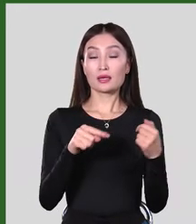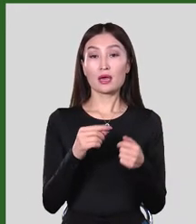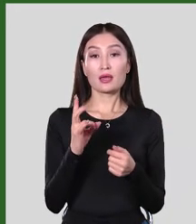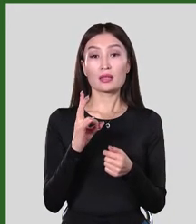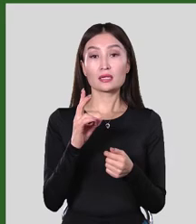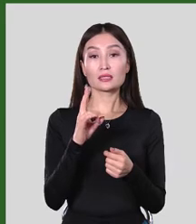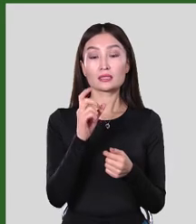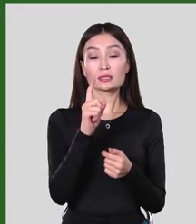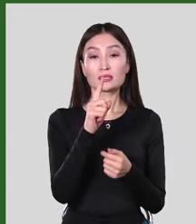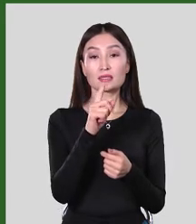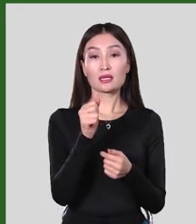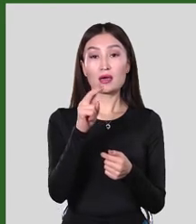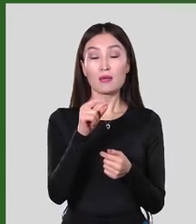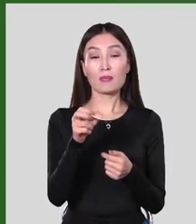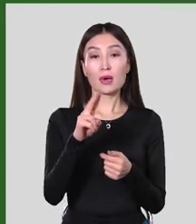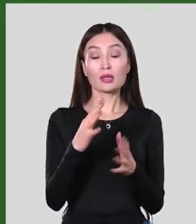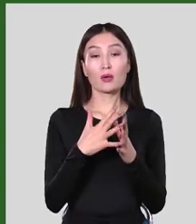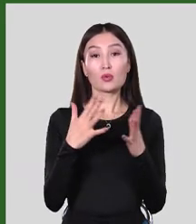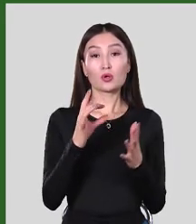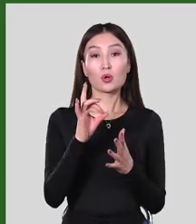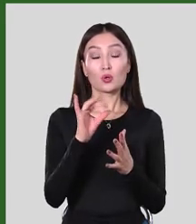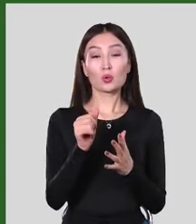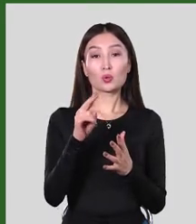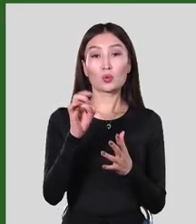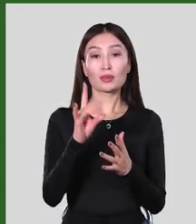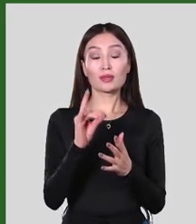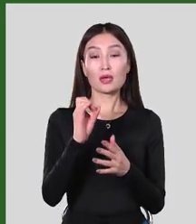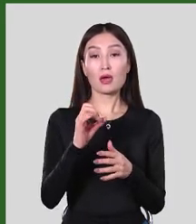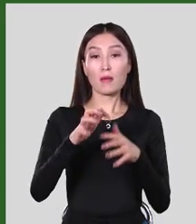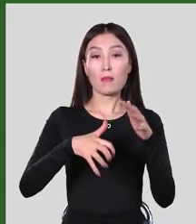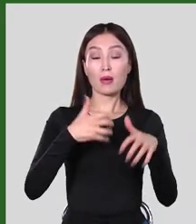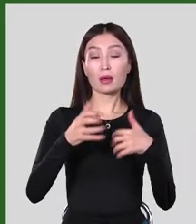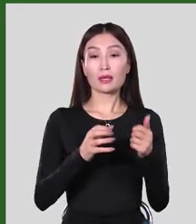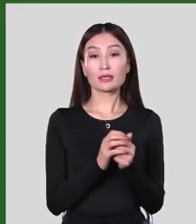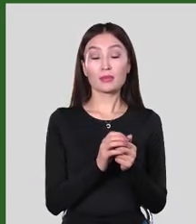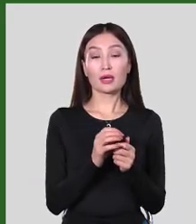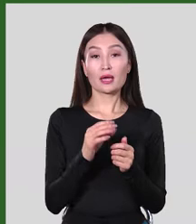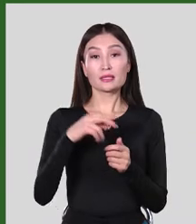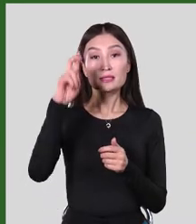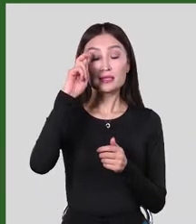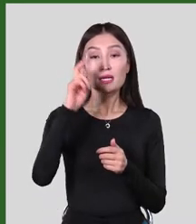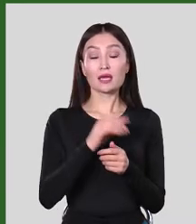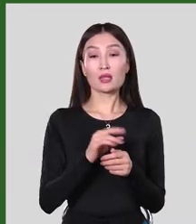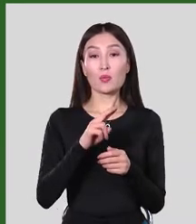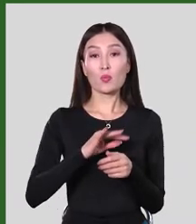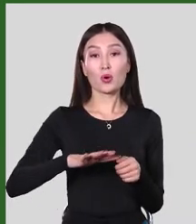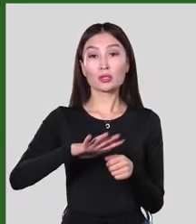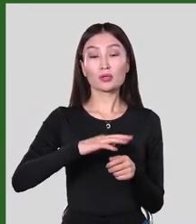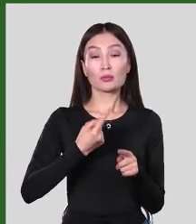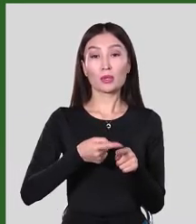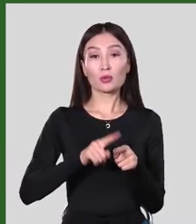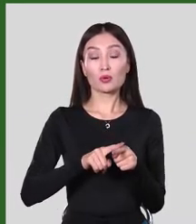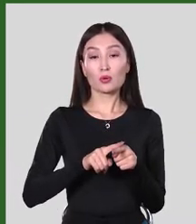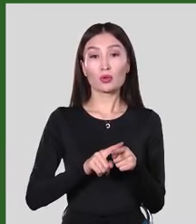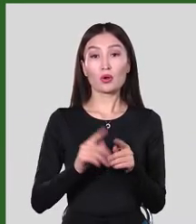На западе, в Андах, преобладают рудные полезные ископаемые. Страны, по территориям которых